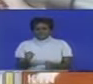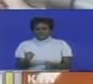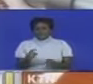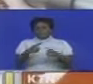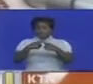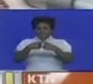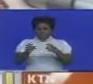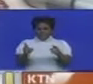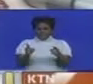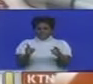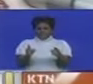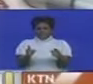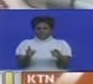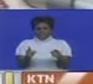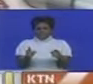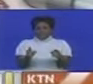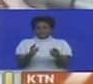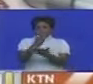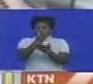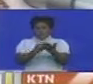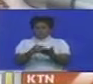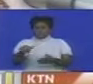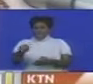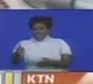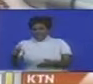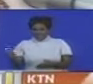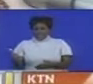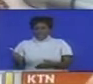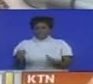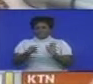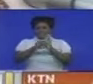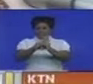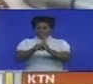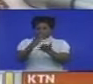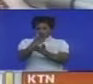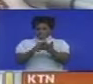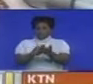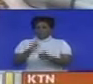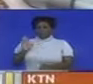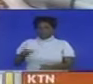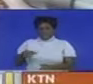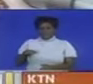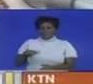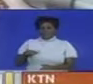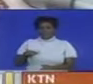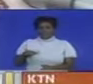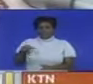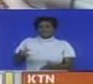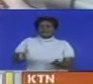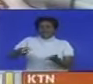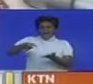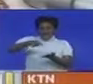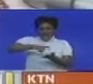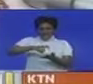Lakini katika department zingine kama department ya kina mama imeongezeka